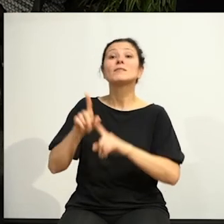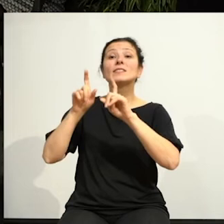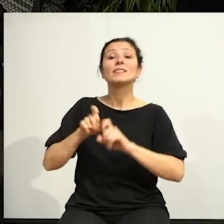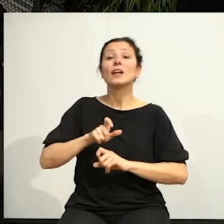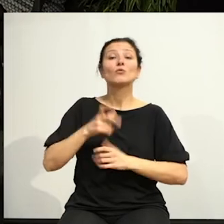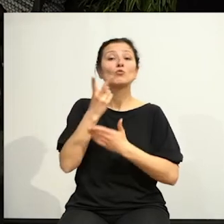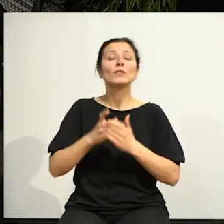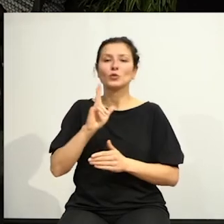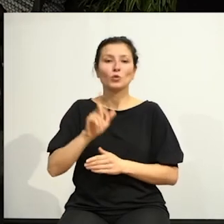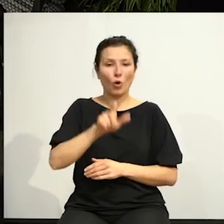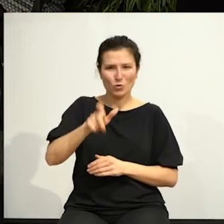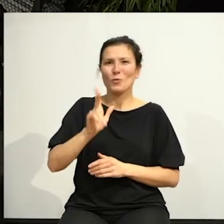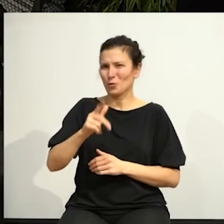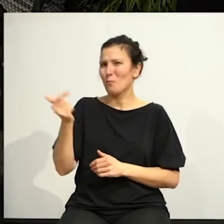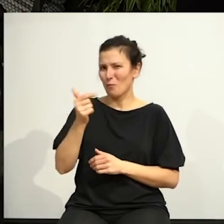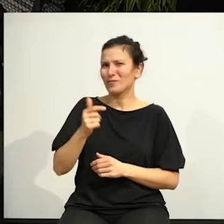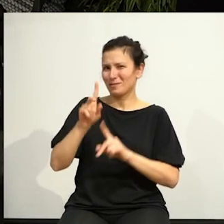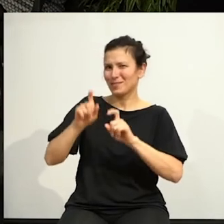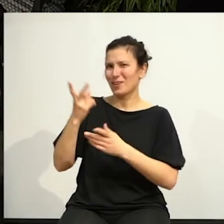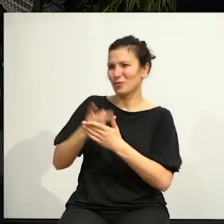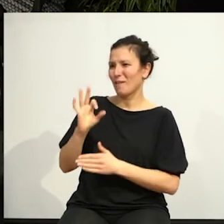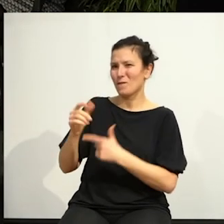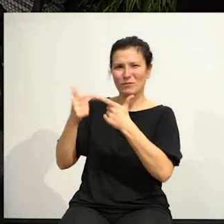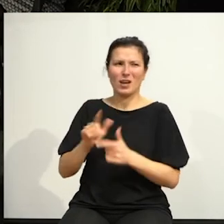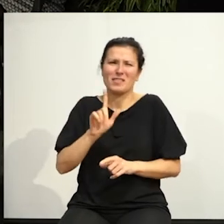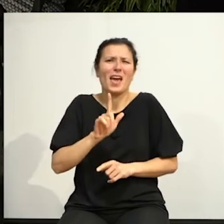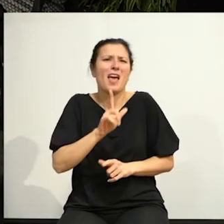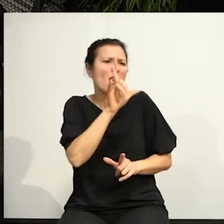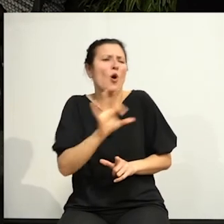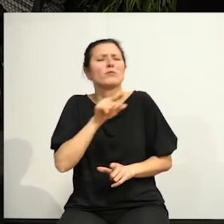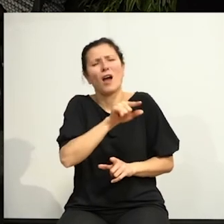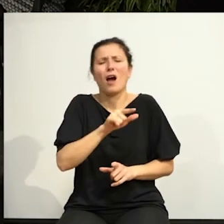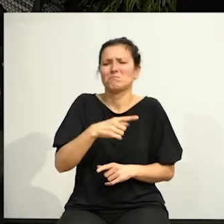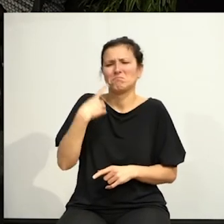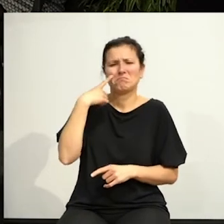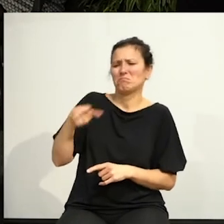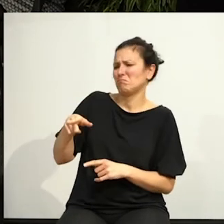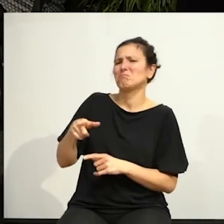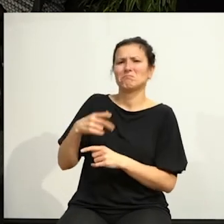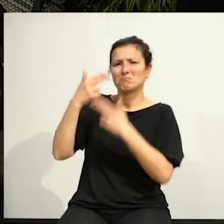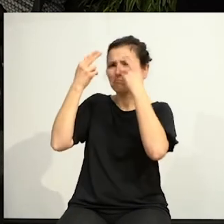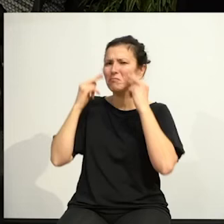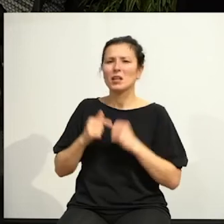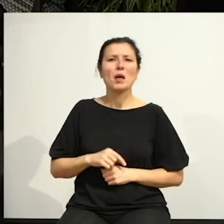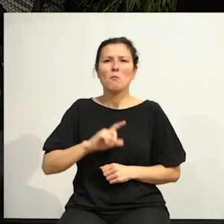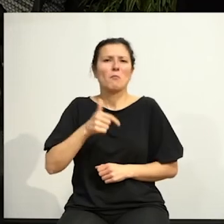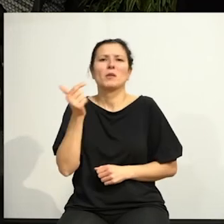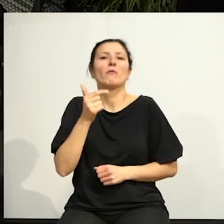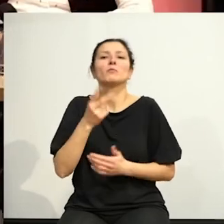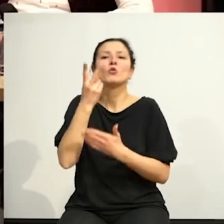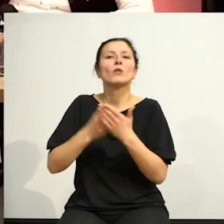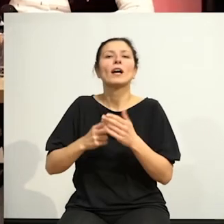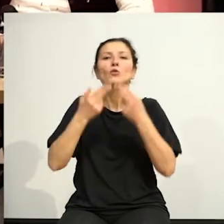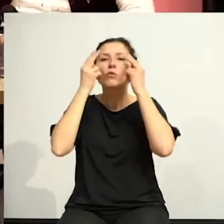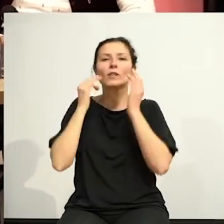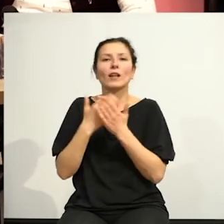tacy, którzy trafią do niego przypadkowo, prawda? Bo jednak nie powinniśmy czytać Norwida dlatego, że czytamy memy. Tak?